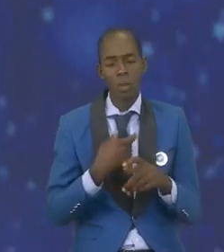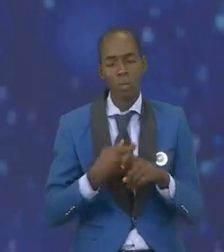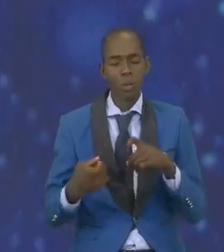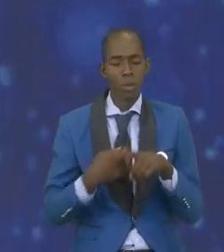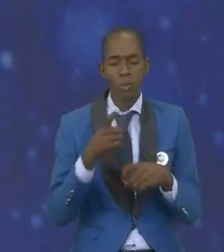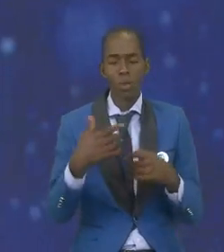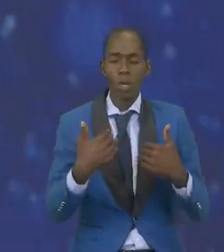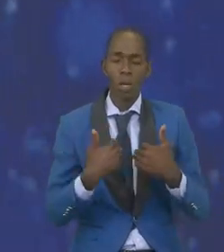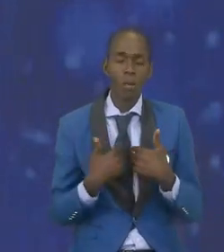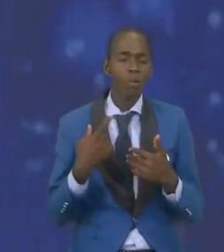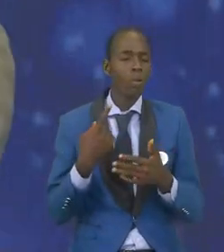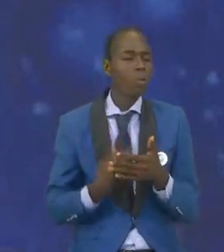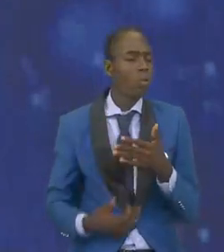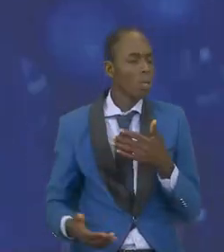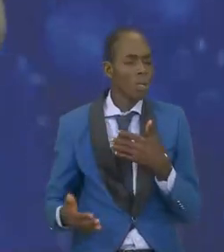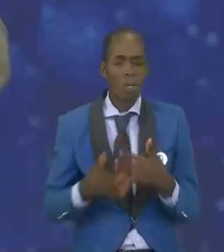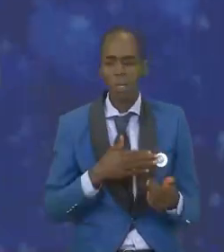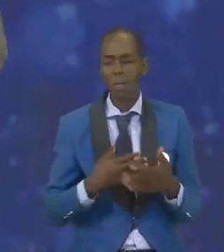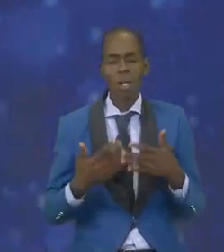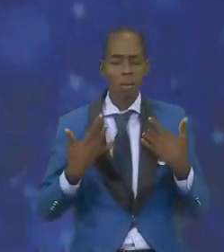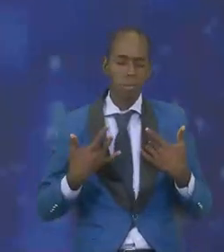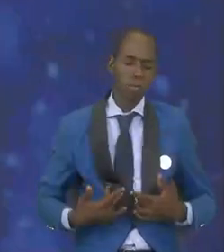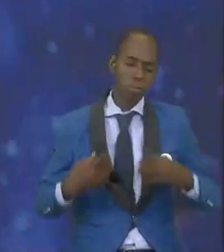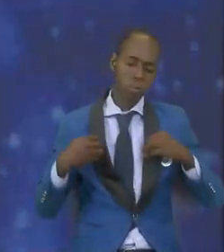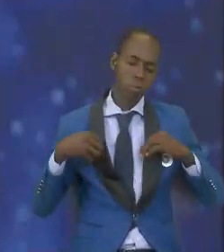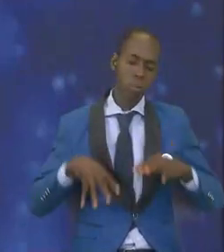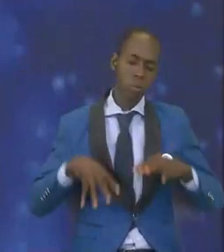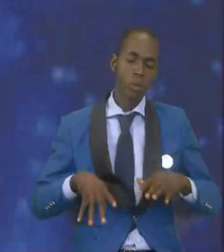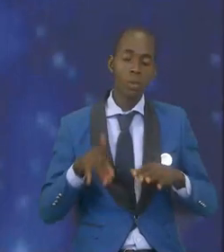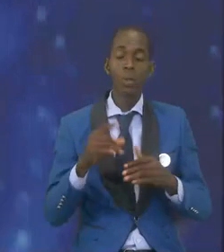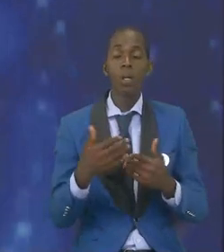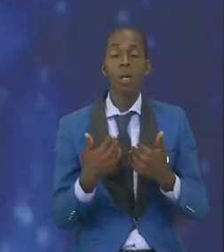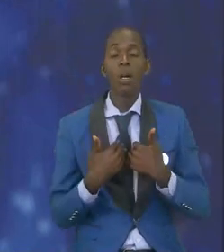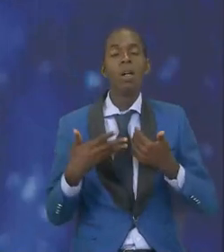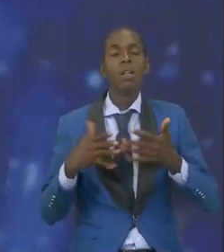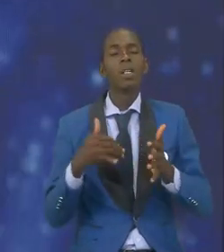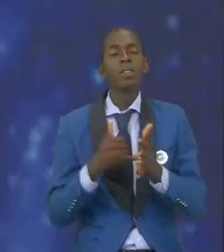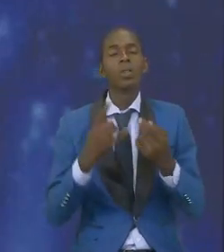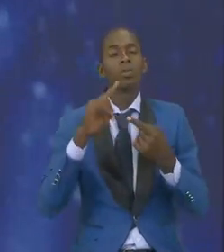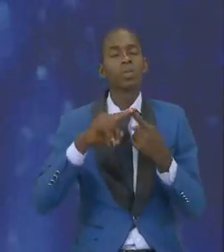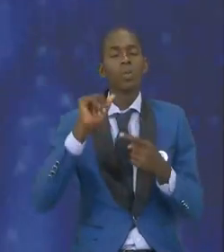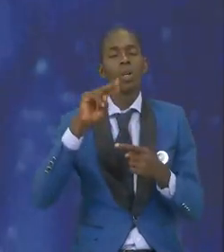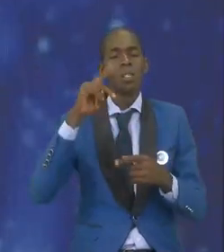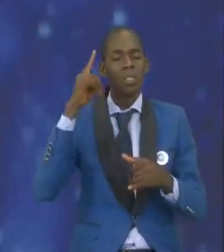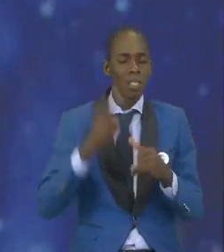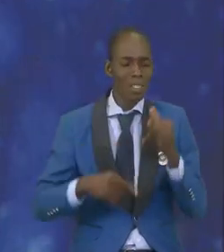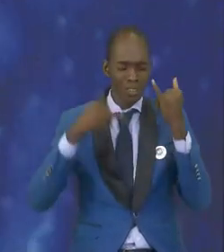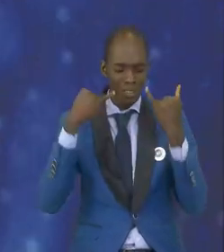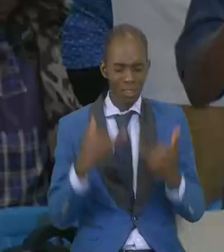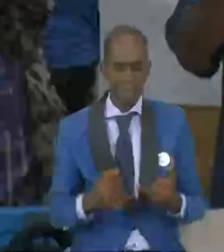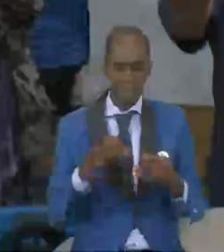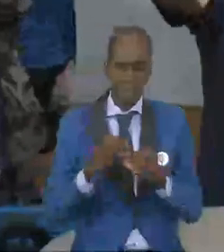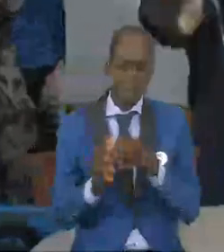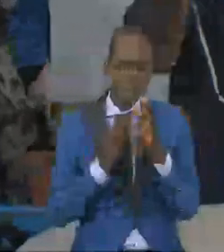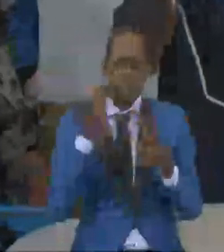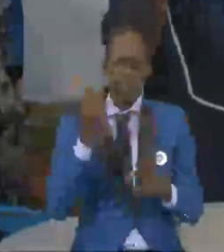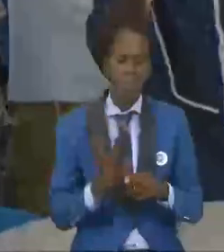quel que soit la douleur que tu as quel que soit la personne que tu as quel que soit la perplexité que tu as